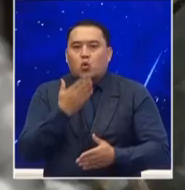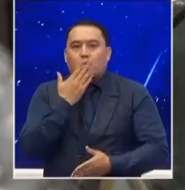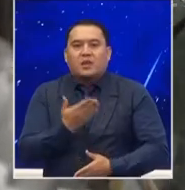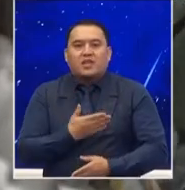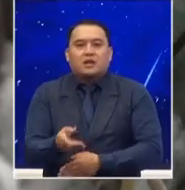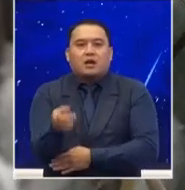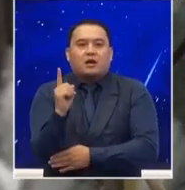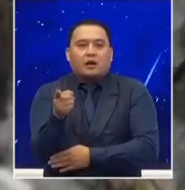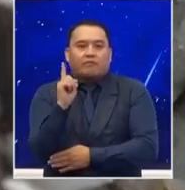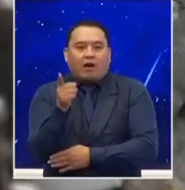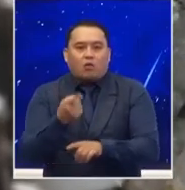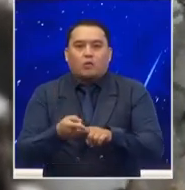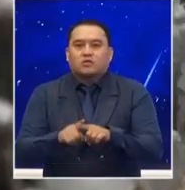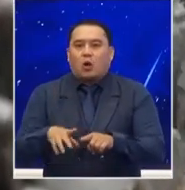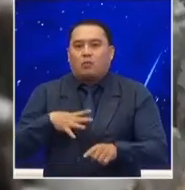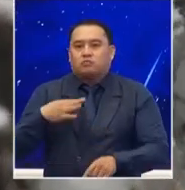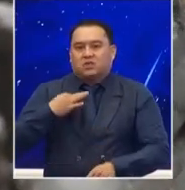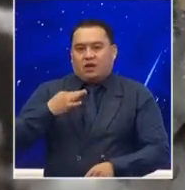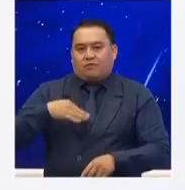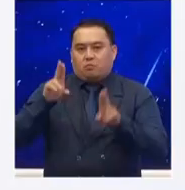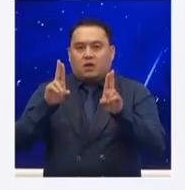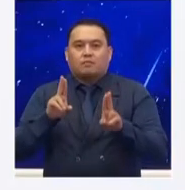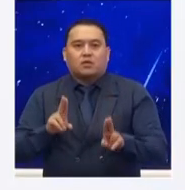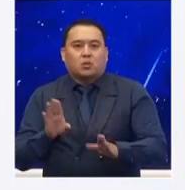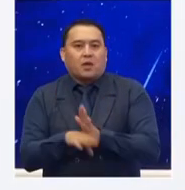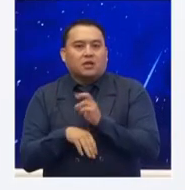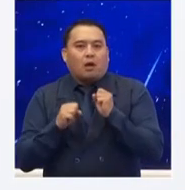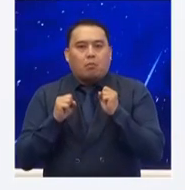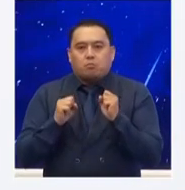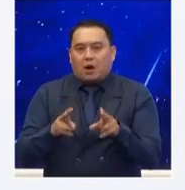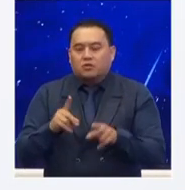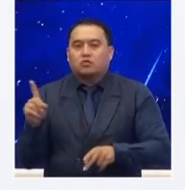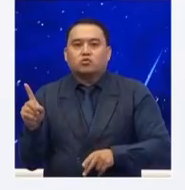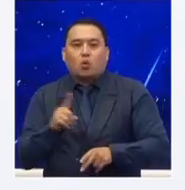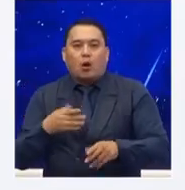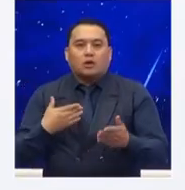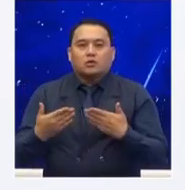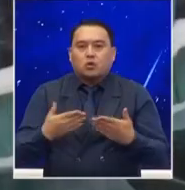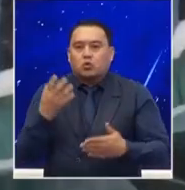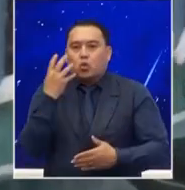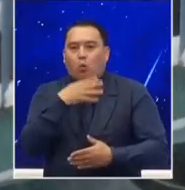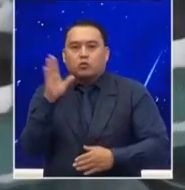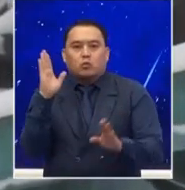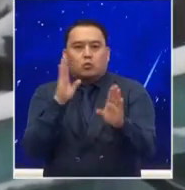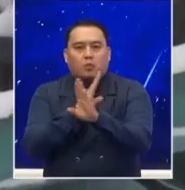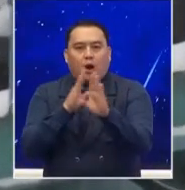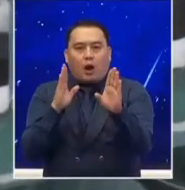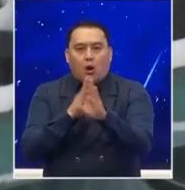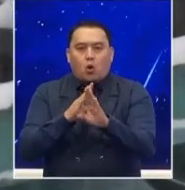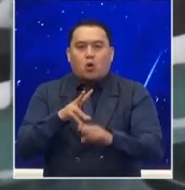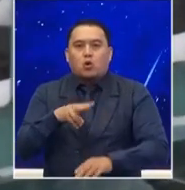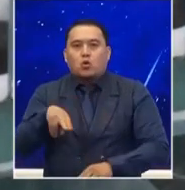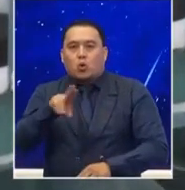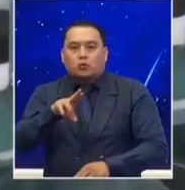с любителями-рыболовами, пренебрегающими правилами безопасности. Учитывая относительно теплую погоду в декабре, лед